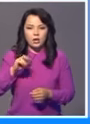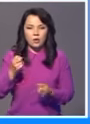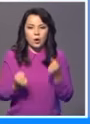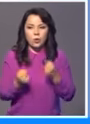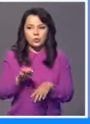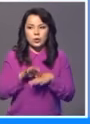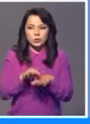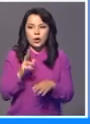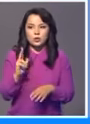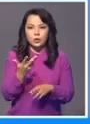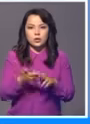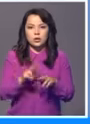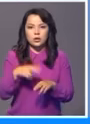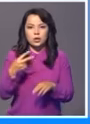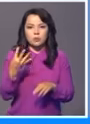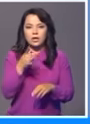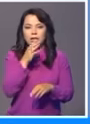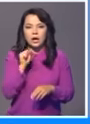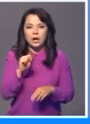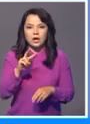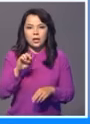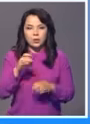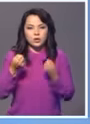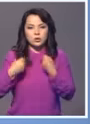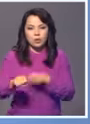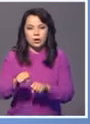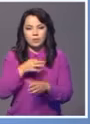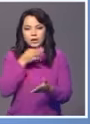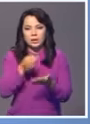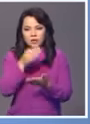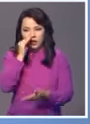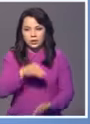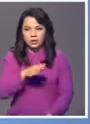көлік жүргізушісі үшеуі 24 жастағы Әлібей Жұмағұловты ұрып соққан деп айыпталуда.